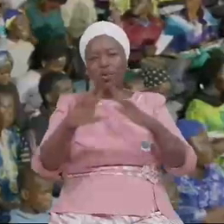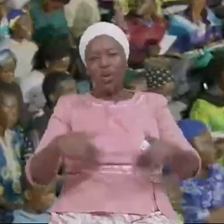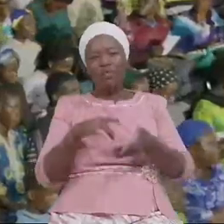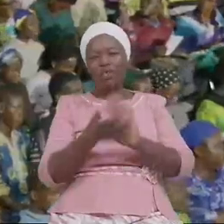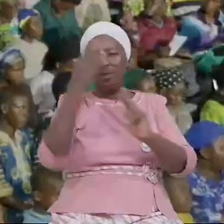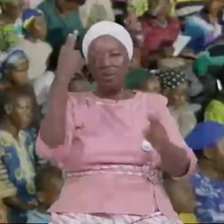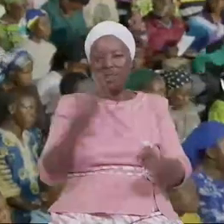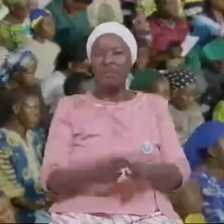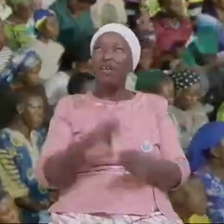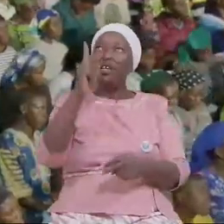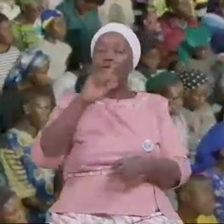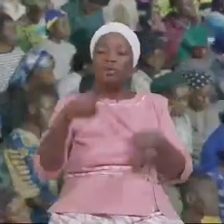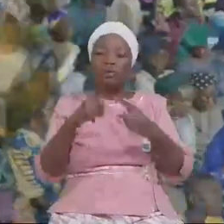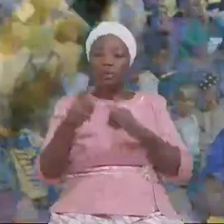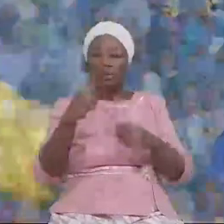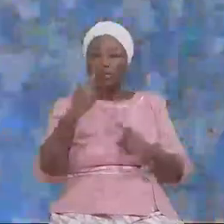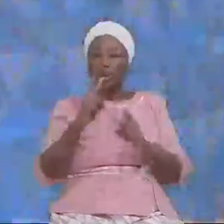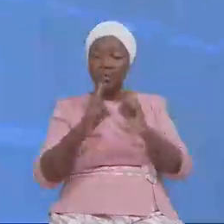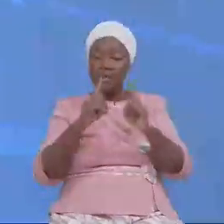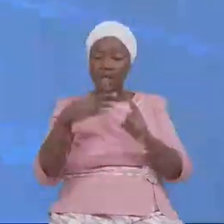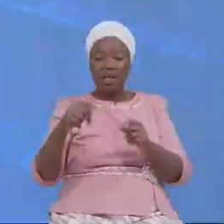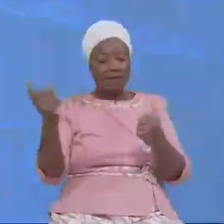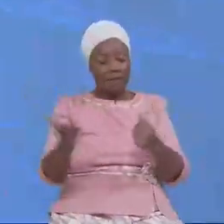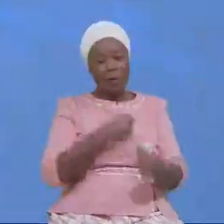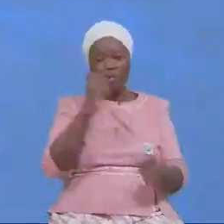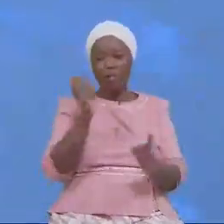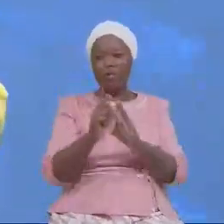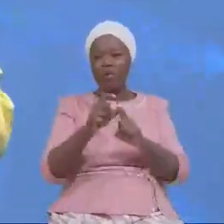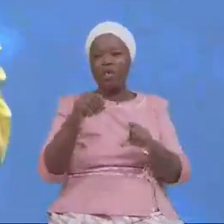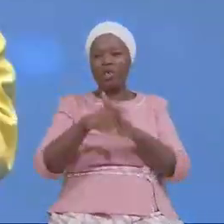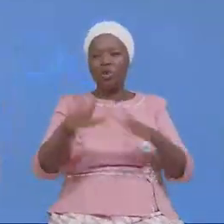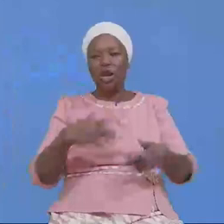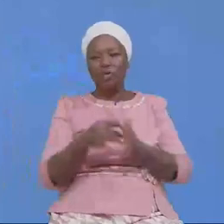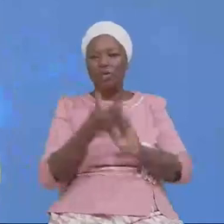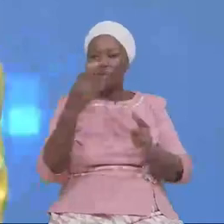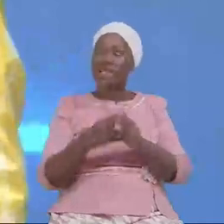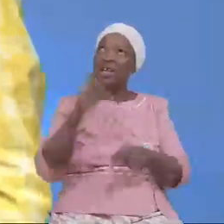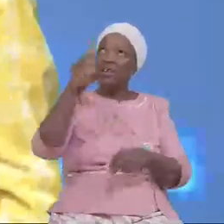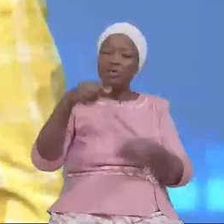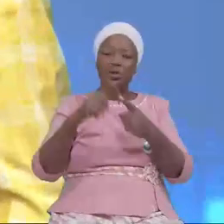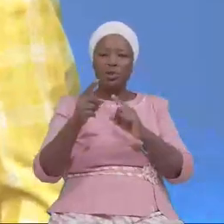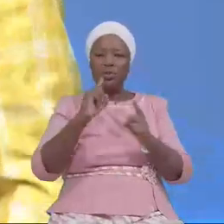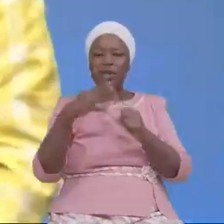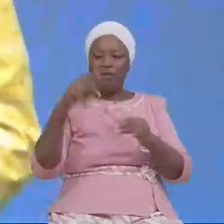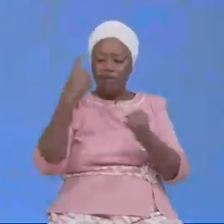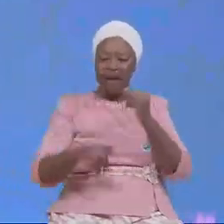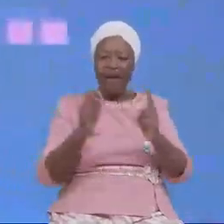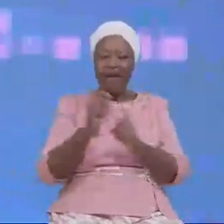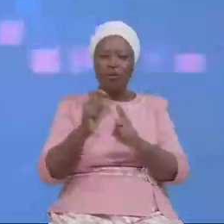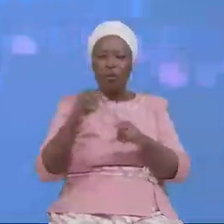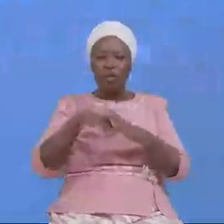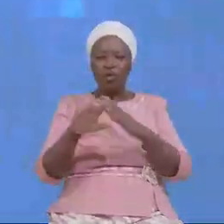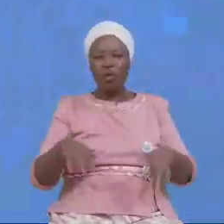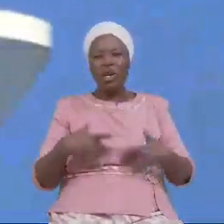vie. Il va déclarer la parole suprême à votre vie. Il va déclarer la parole finale à votre